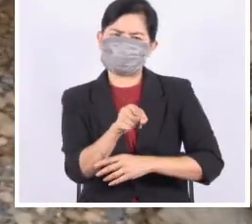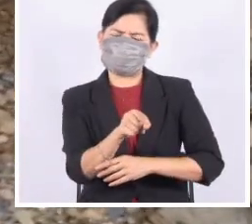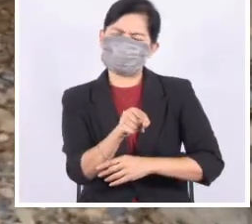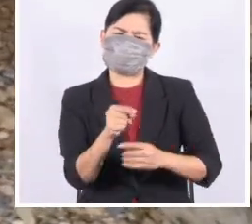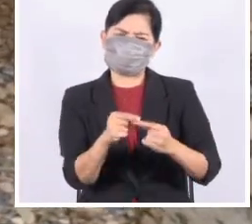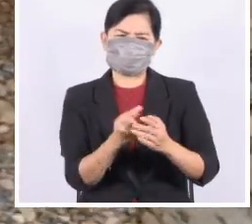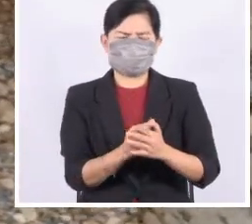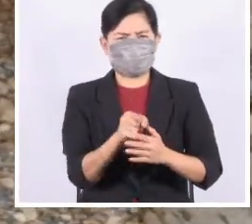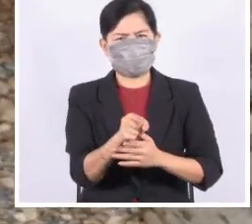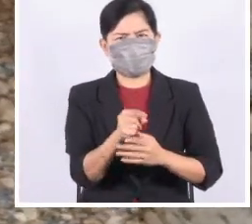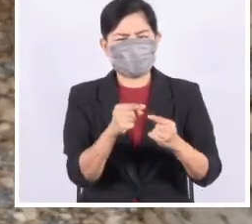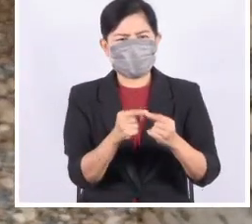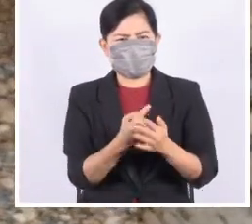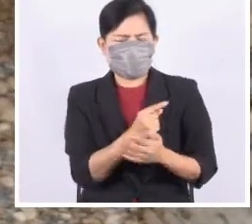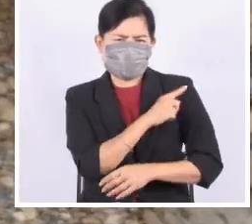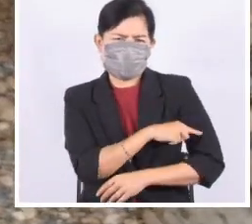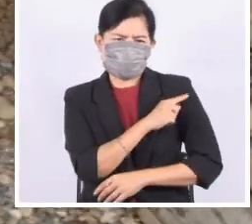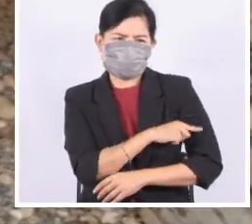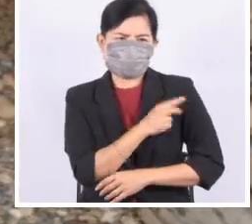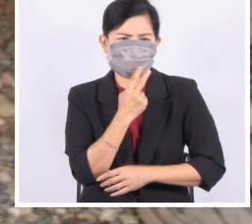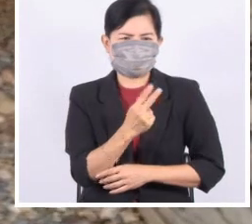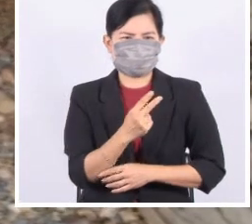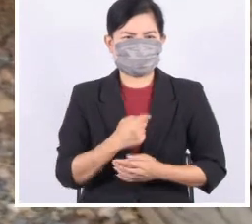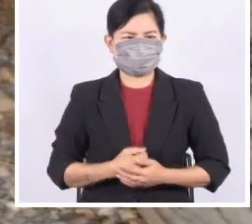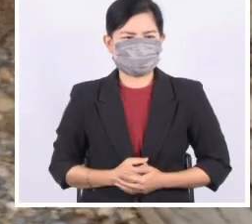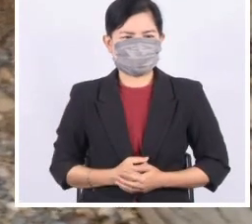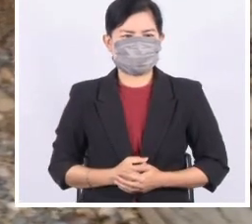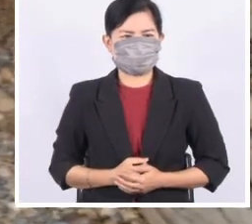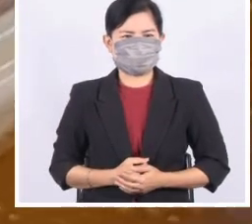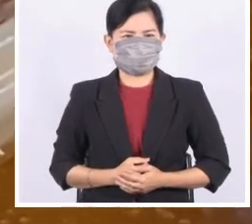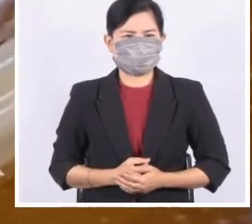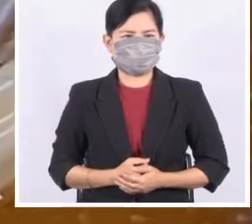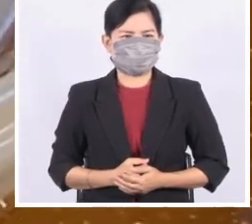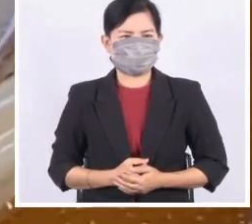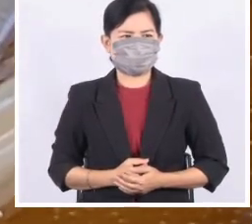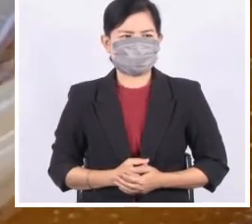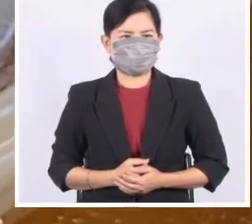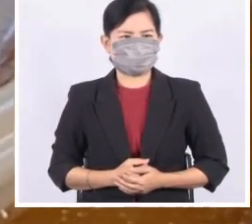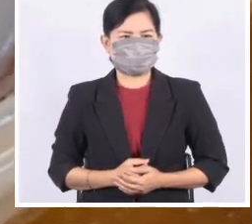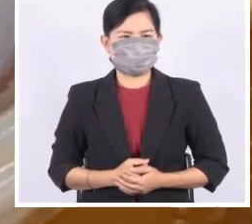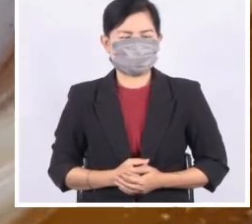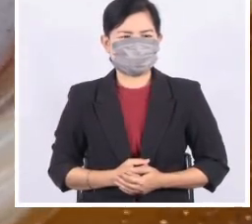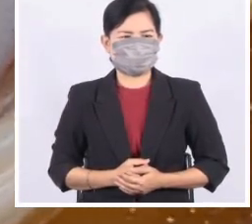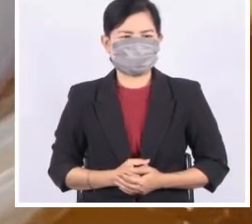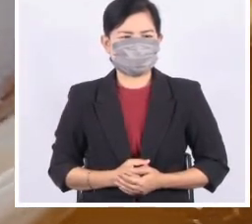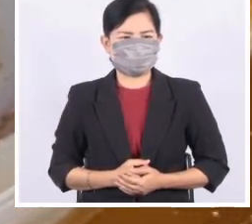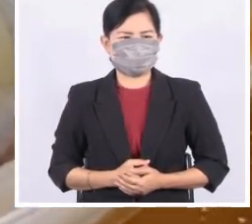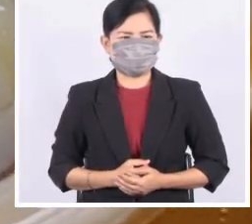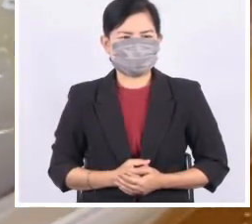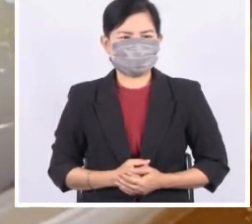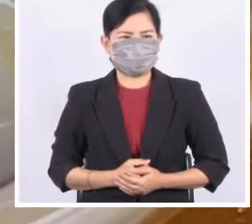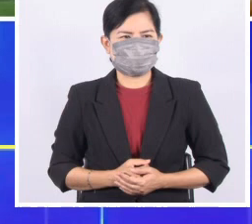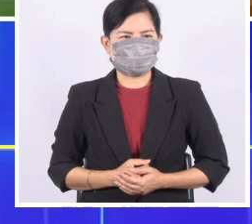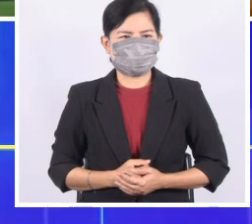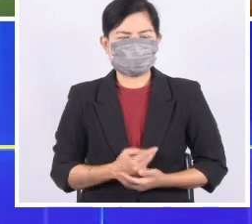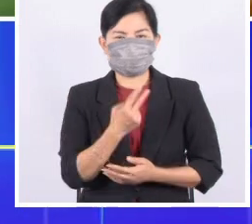อง ดูอะไรล่ะเดี๋ยว ไปดูน้ำกะทิทำไมแล้ว ดูเหมือนว่ามันเหมือนกับว่าเป็นเม็ดขนุนนะ ค่ะคล้ายๆ เอาเป็นทุเรียนเป็น